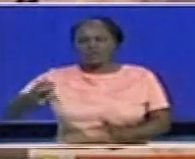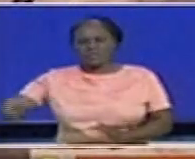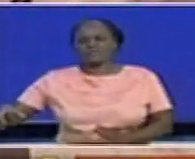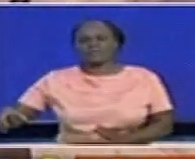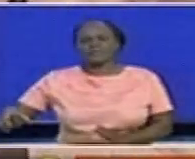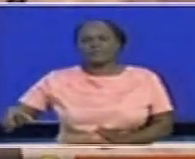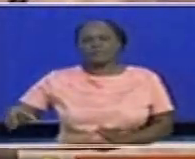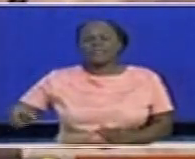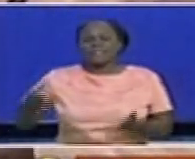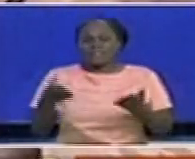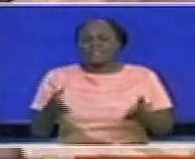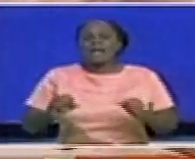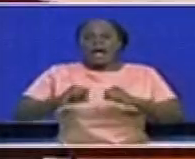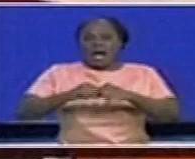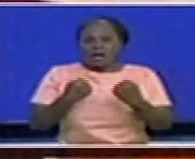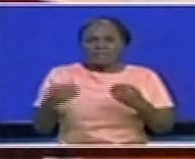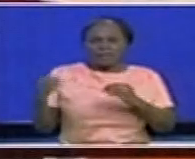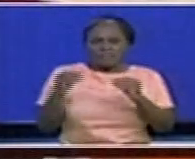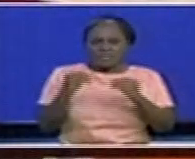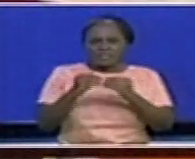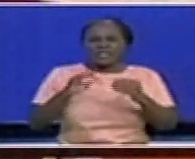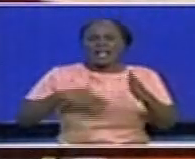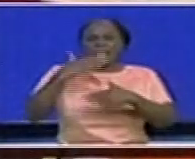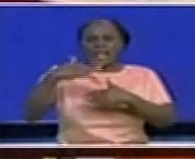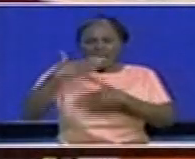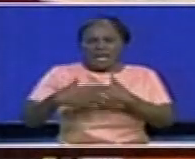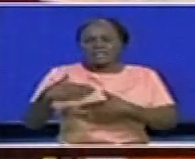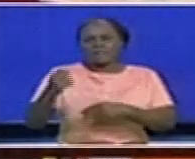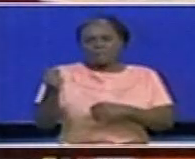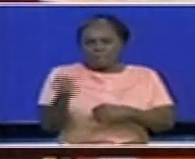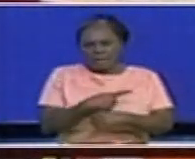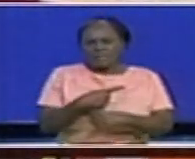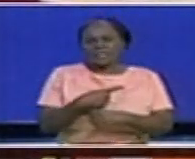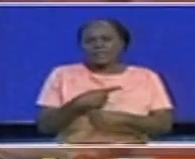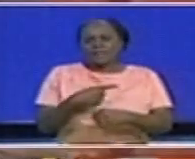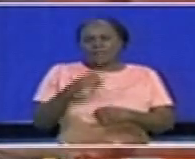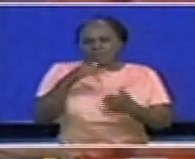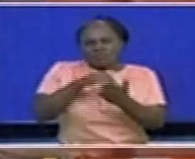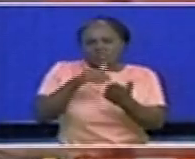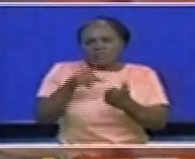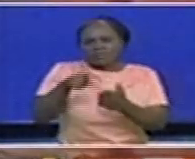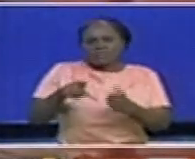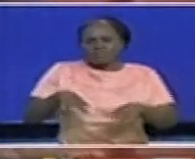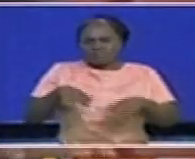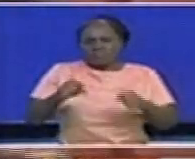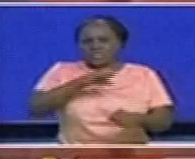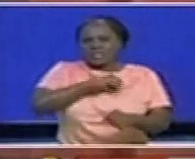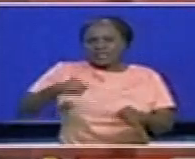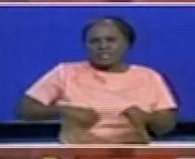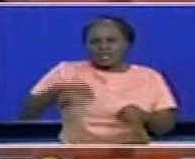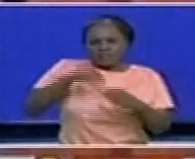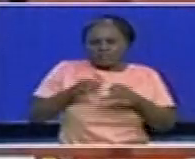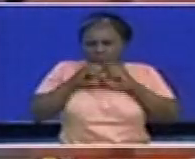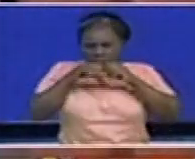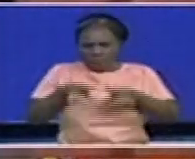kaunti. Hii ni baada ya mkutano wa tarehe 4 mwezi huu wa Novemba baina yake na kamati maalum ya bunge la seneti kuhusu serikali za